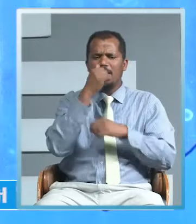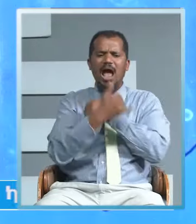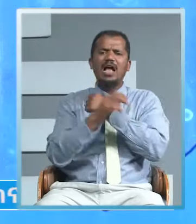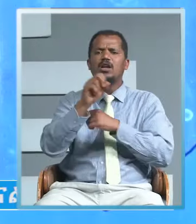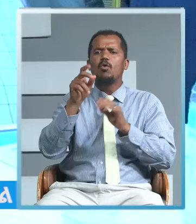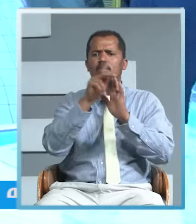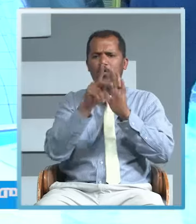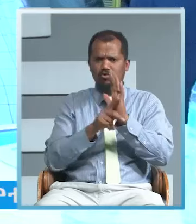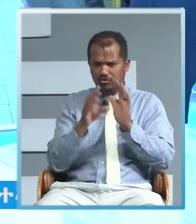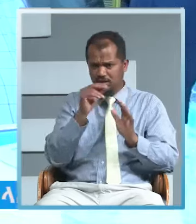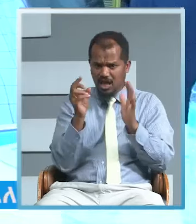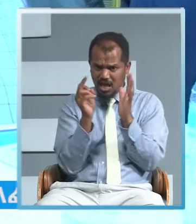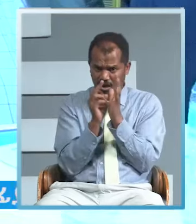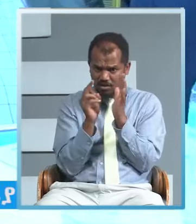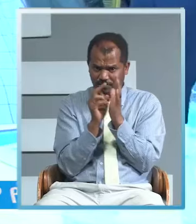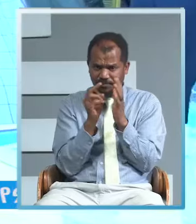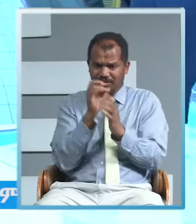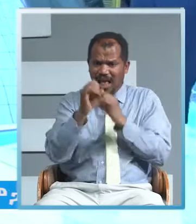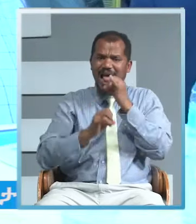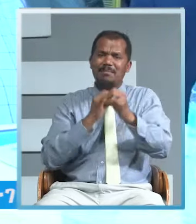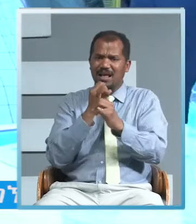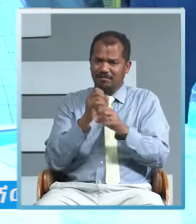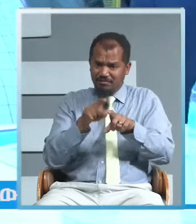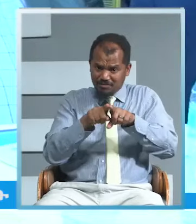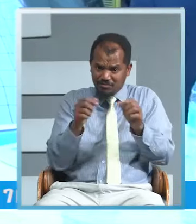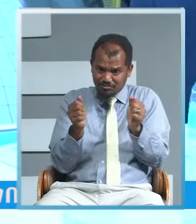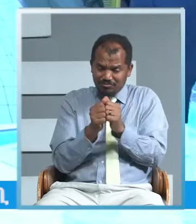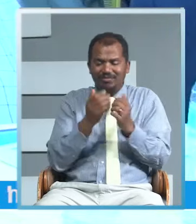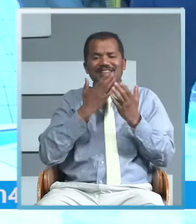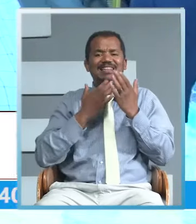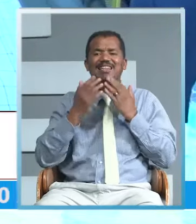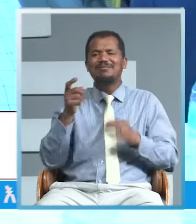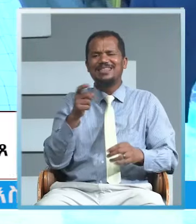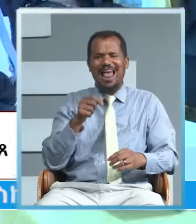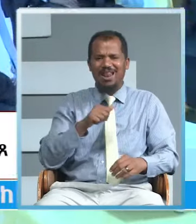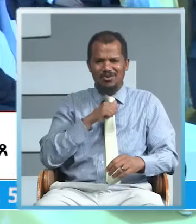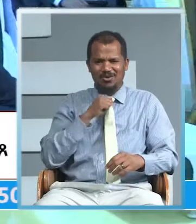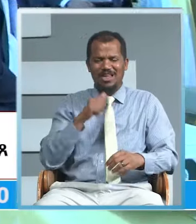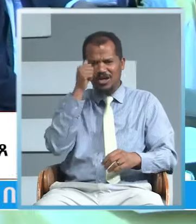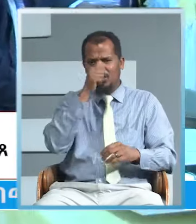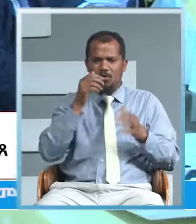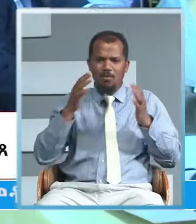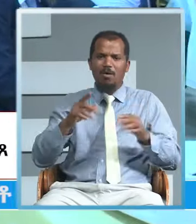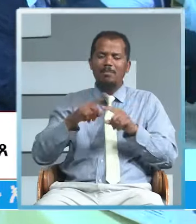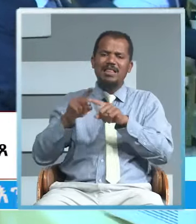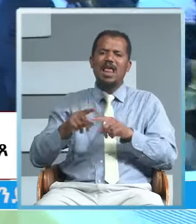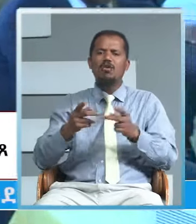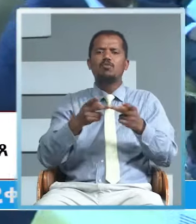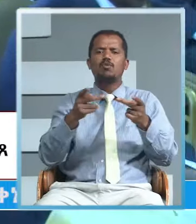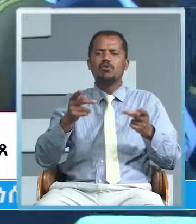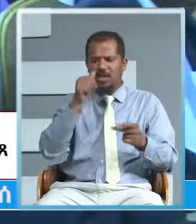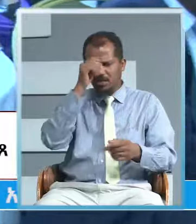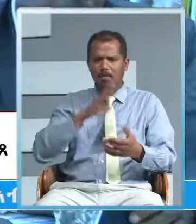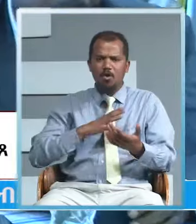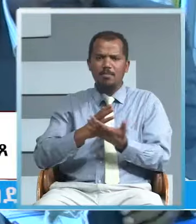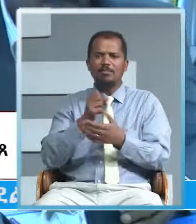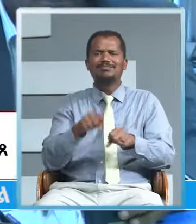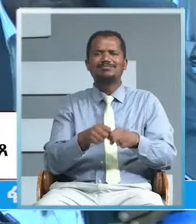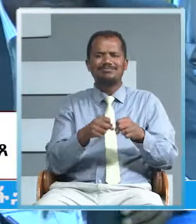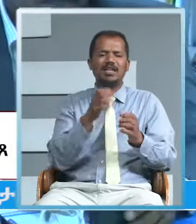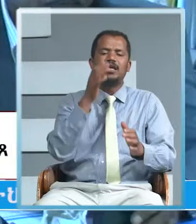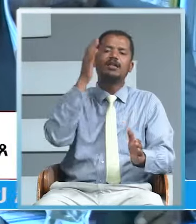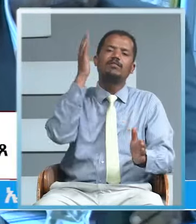ሀገራዊ ፖሊሲዎችና ህጎች ከዓለም አቀፍ ስምምነቶች ጋር የተጣጣሙ ስላልሆነ ኢትዮጵያውያን በተለያዩ ቦታዎች የሰብአዊ መብት